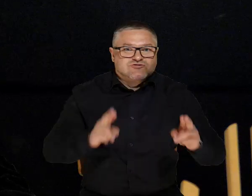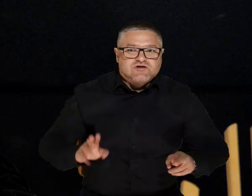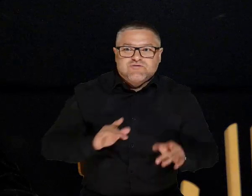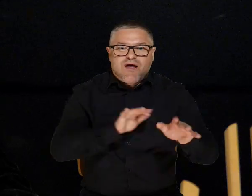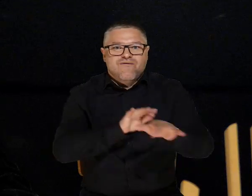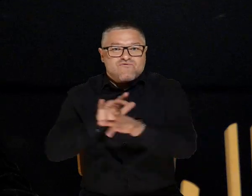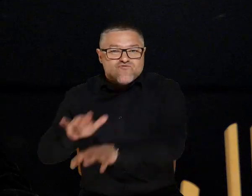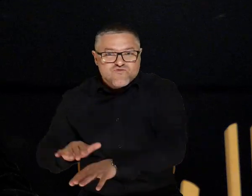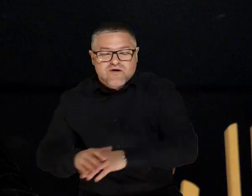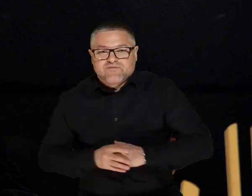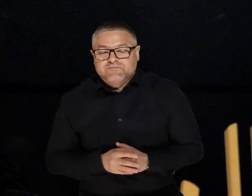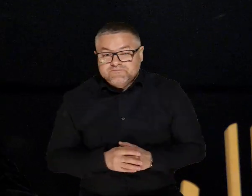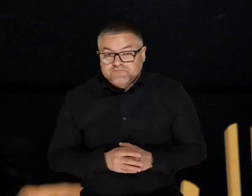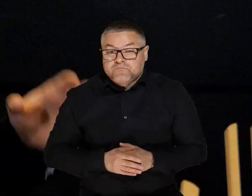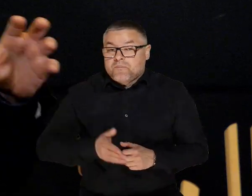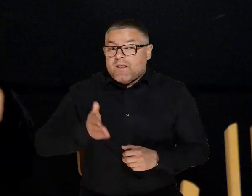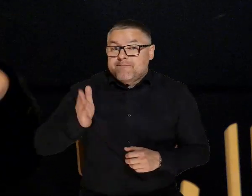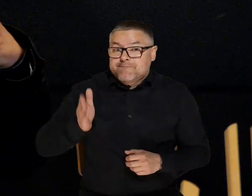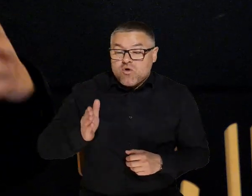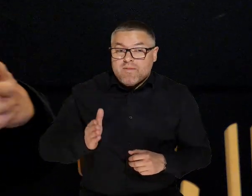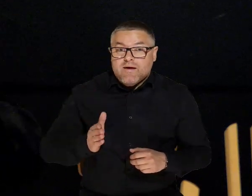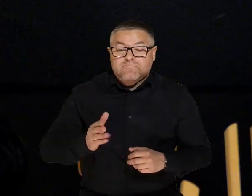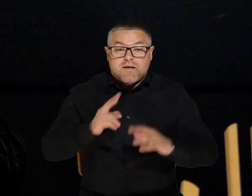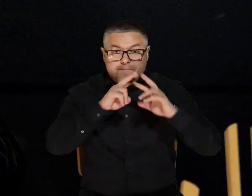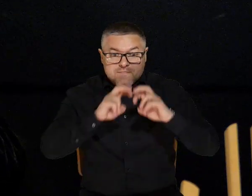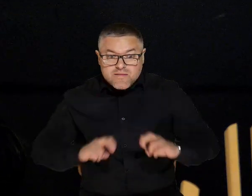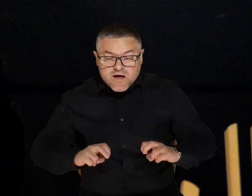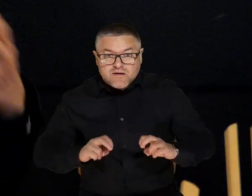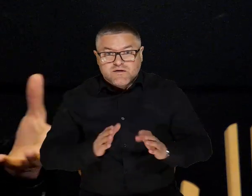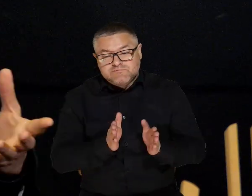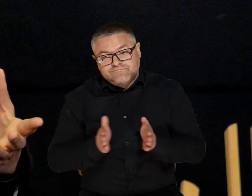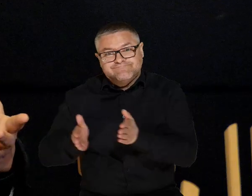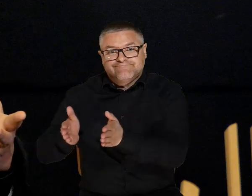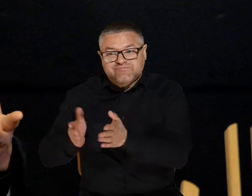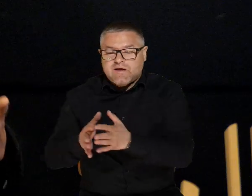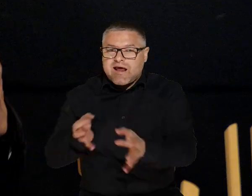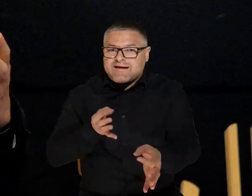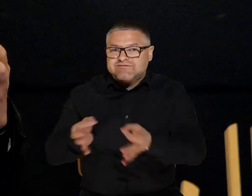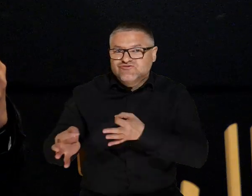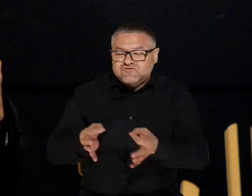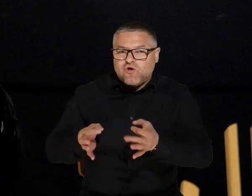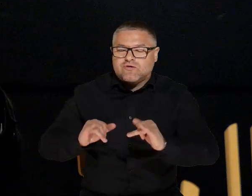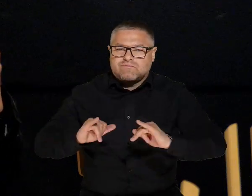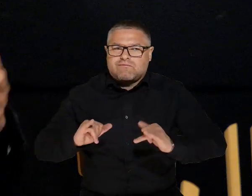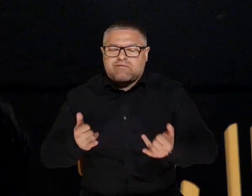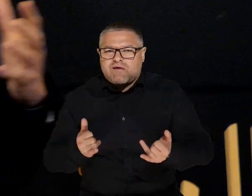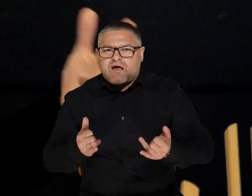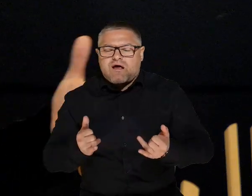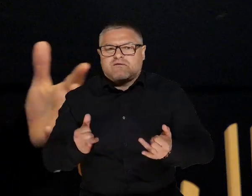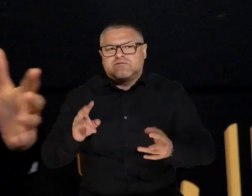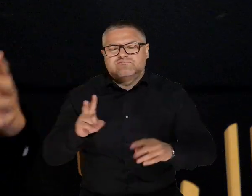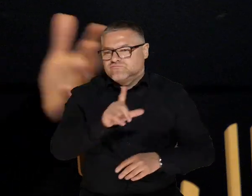wpływają. Potem te badania przesunęły się trochę w stronę właśnie traumatycznej historii i tego, jak